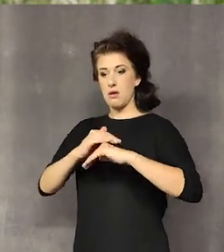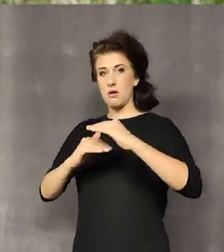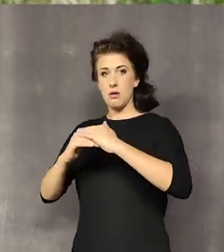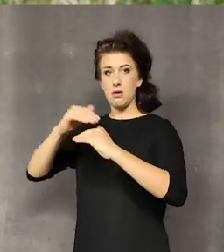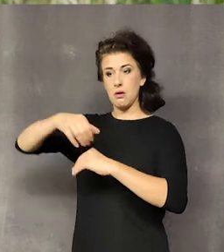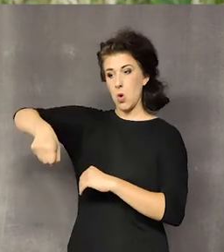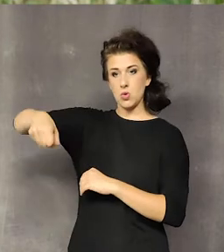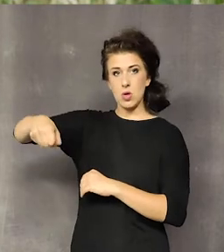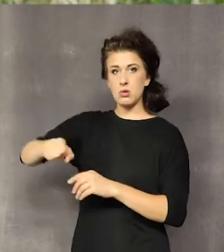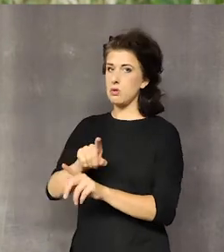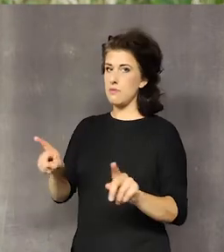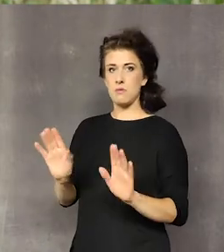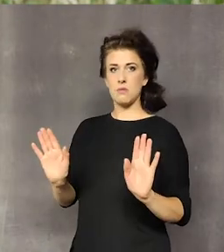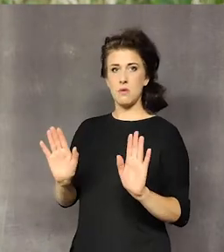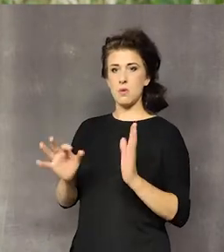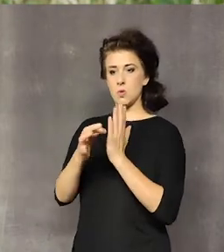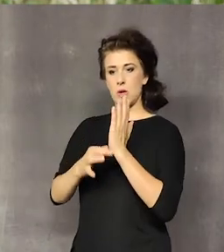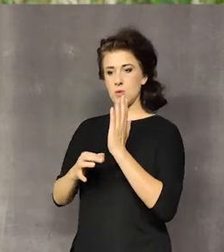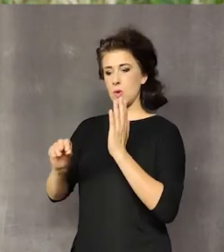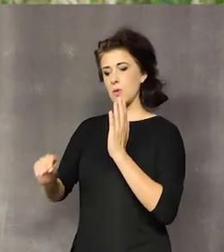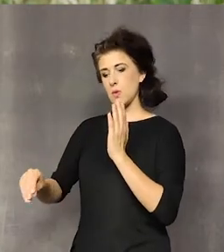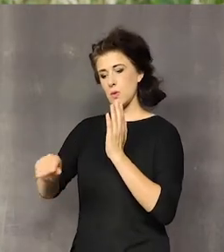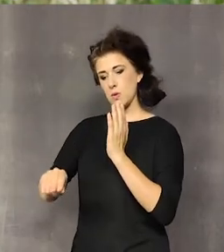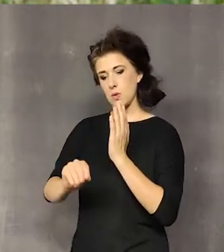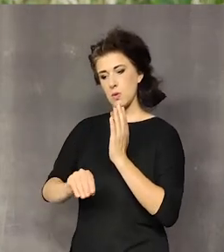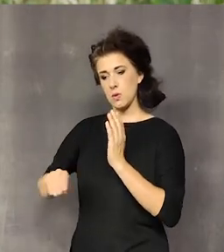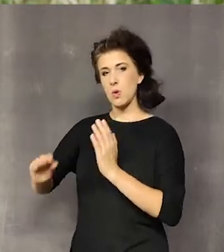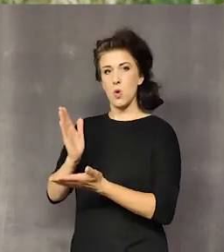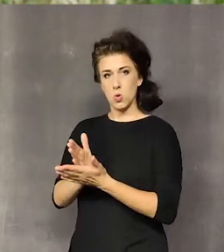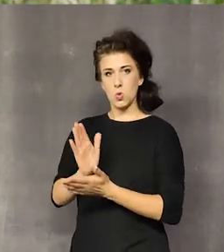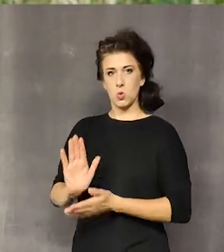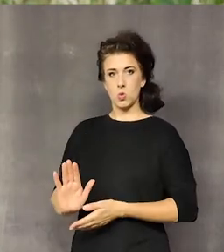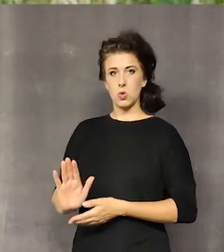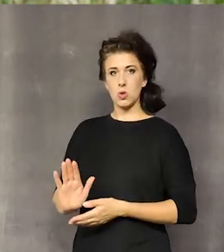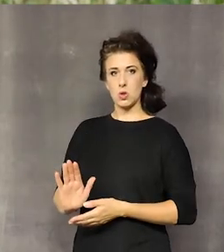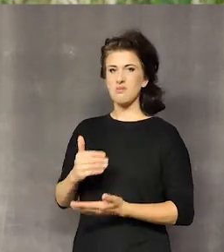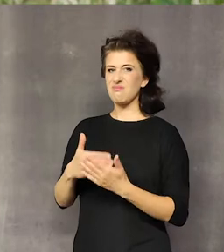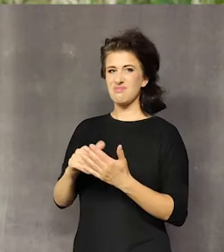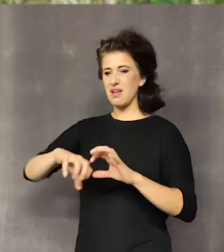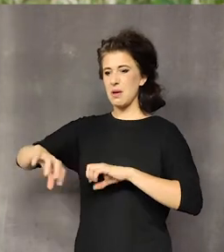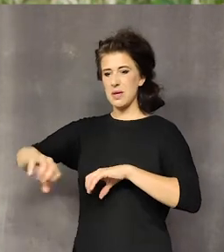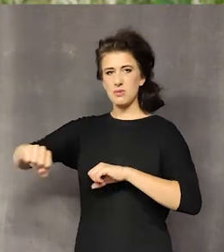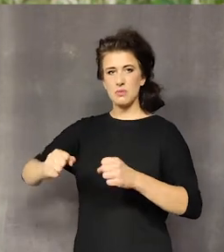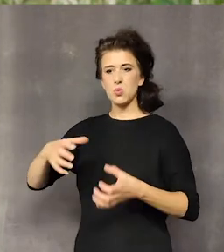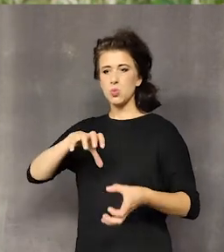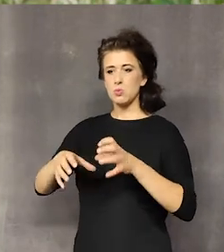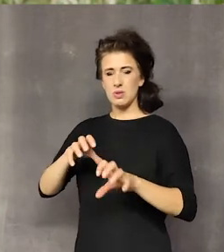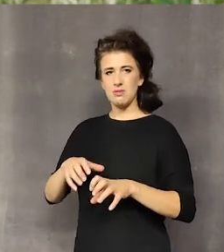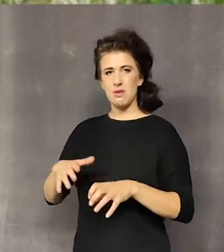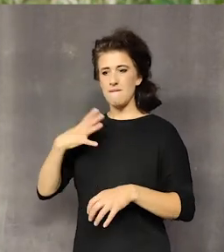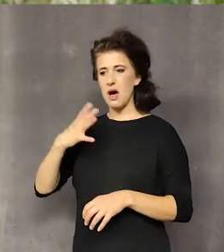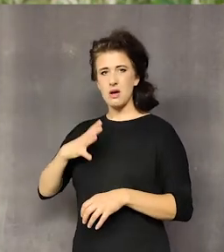Starajmy się zrobić jak najcieniej, żeby ta roślina się nie zapożyła. Bo po prostu wyługujemy substancje czynne.